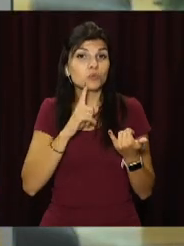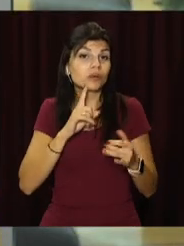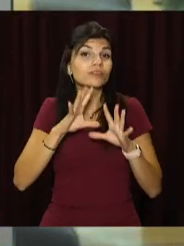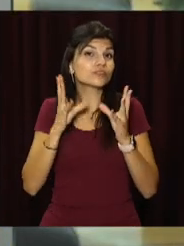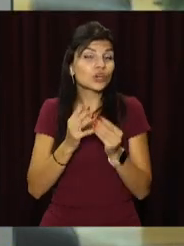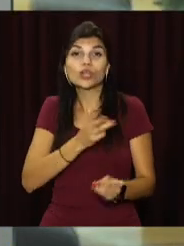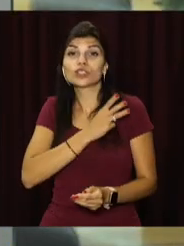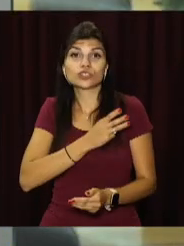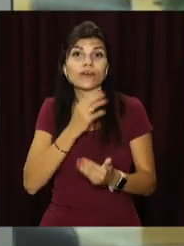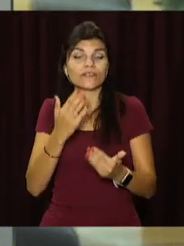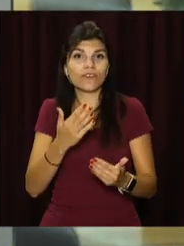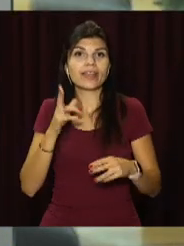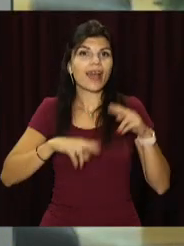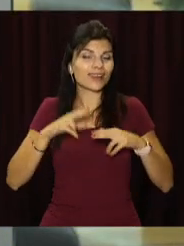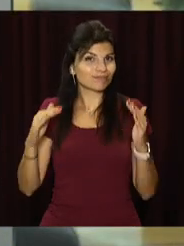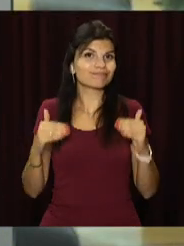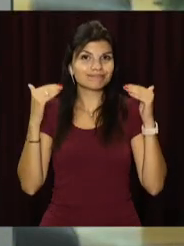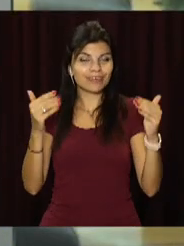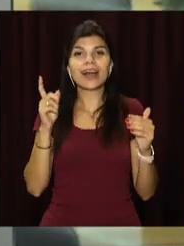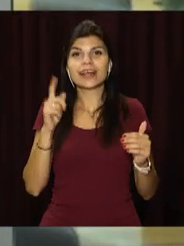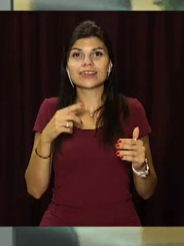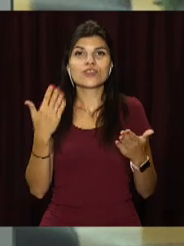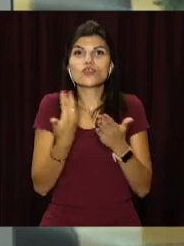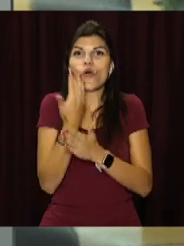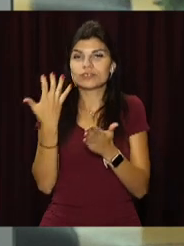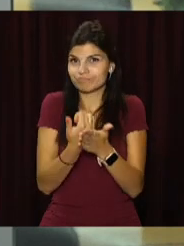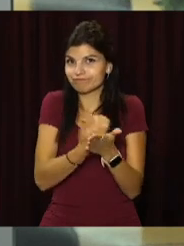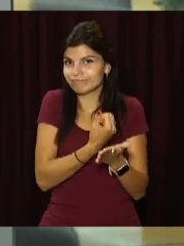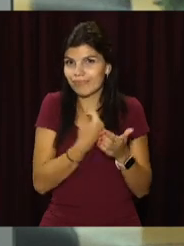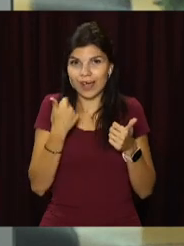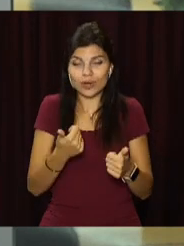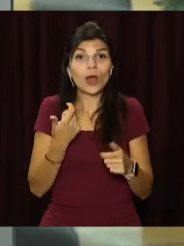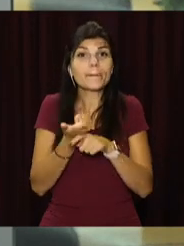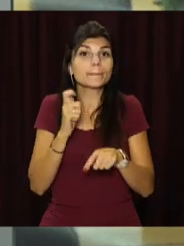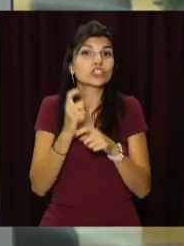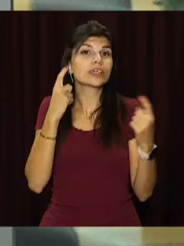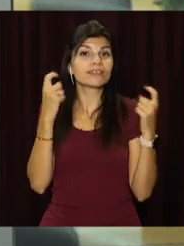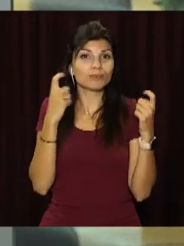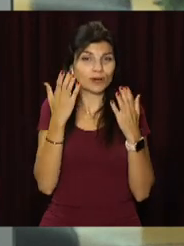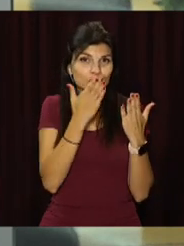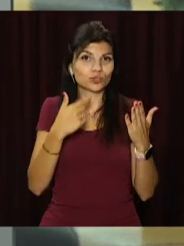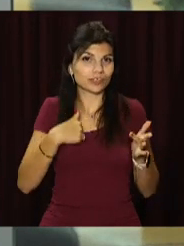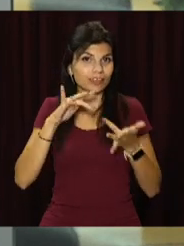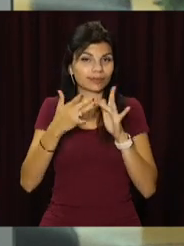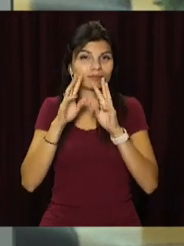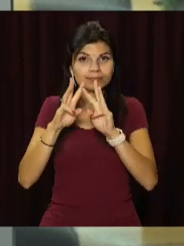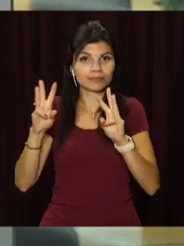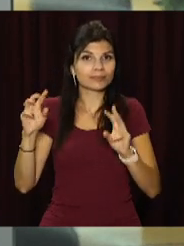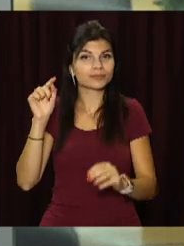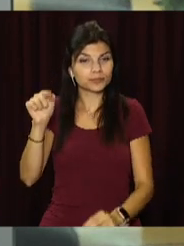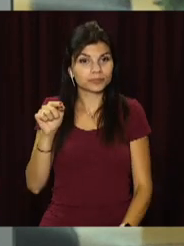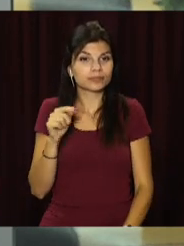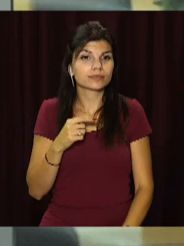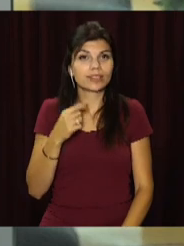все. Бажаю вам піднесеного настрою та нових звершень у цьому дні. Більше інформації читайте на нашому сайті